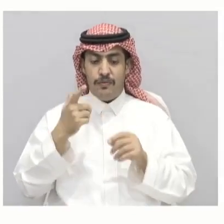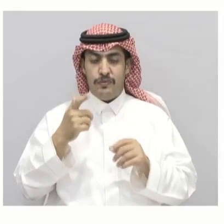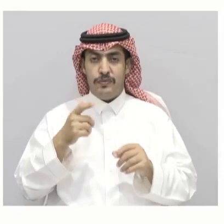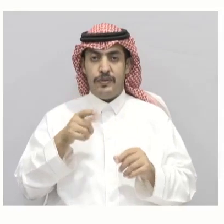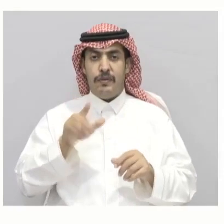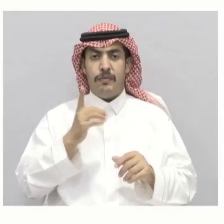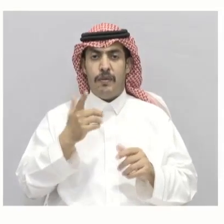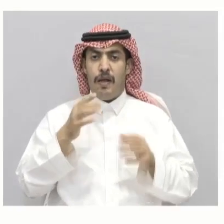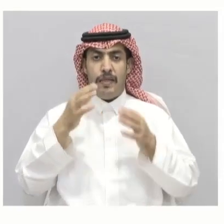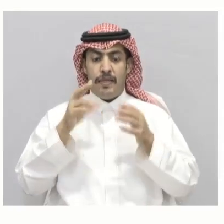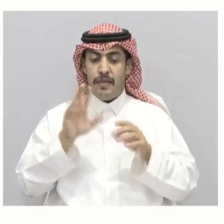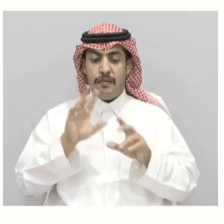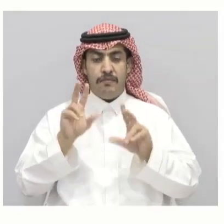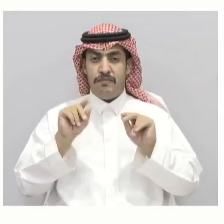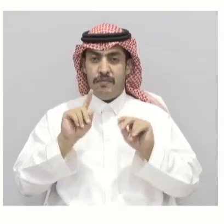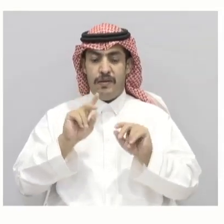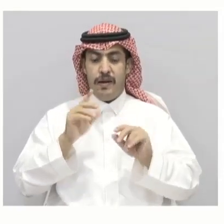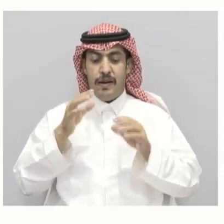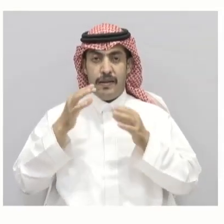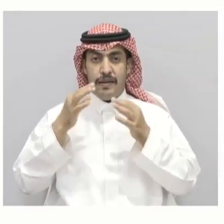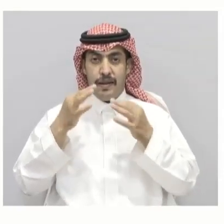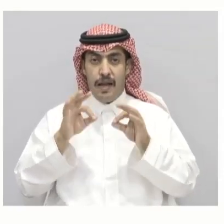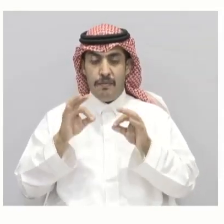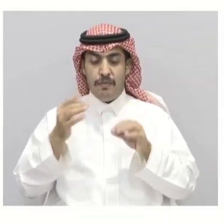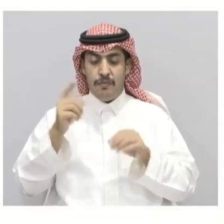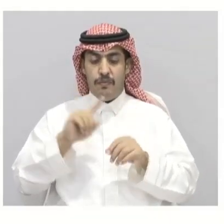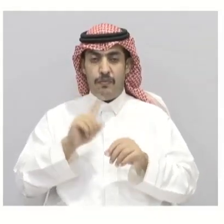ليست متتامتان وليست متكاملتان